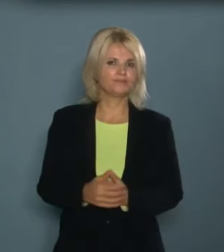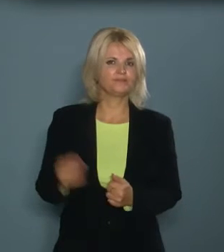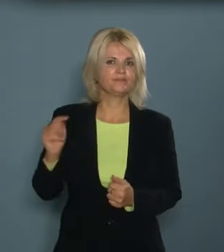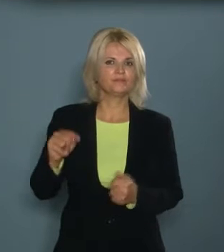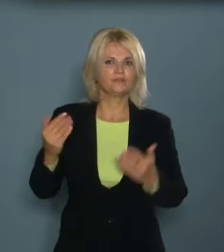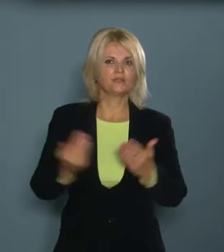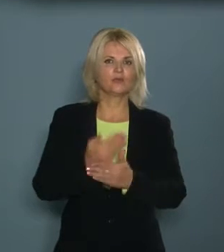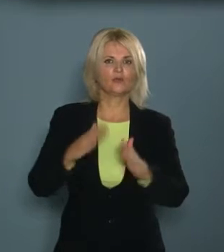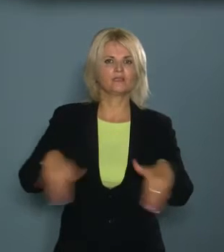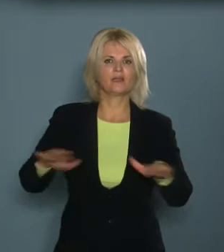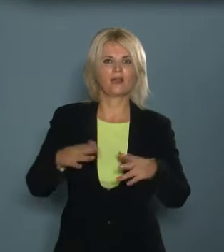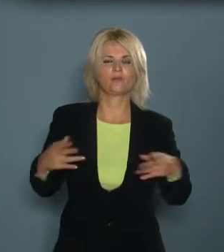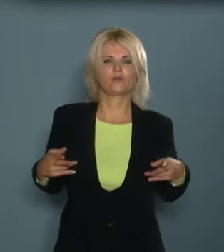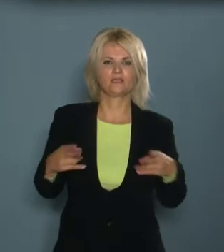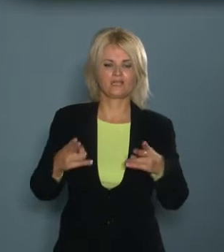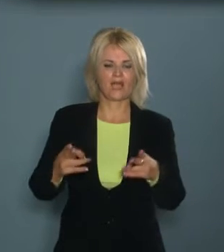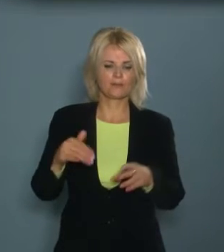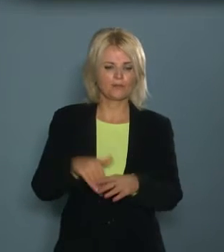ominózus Újtelep utcában lévő